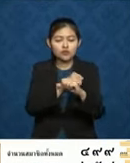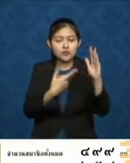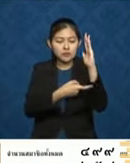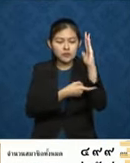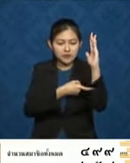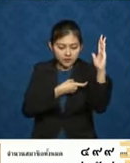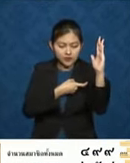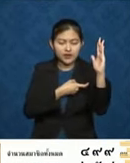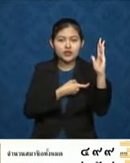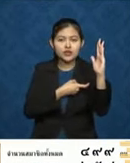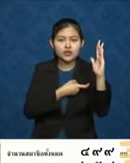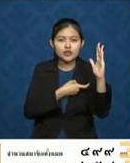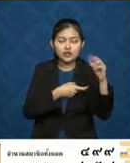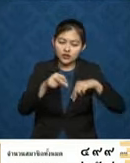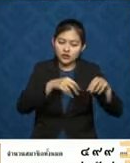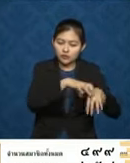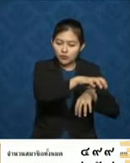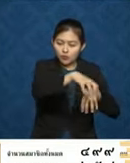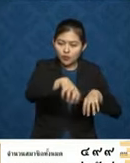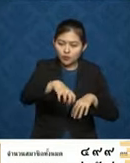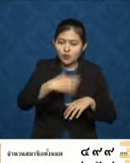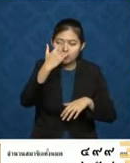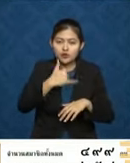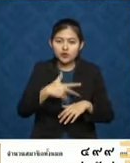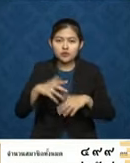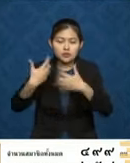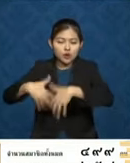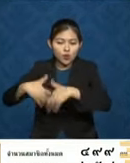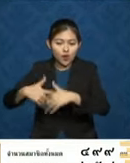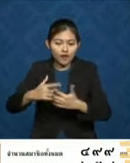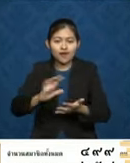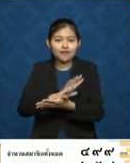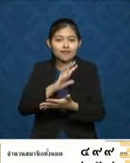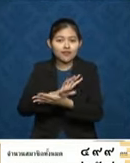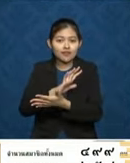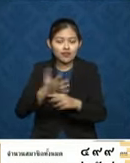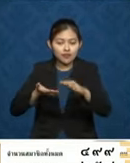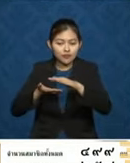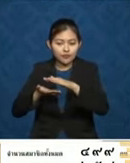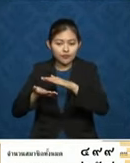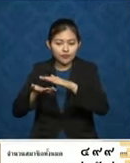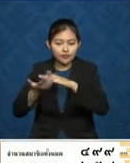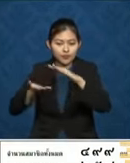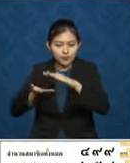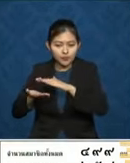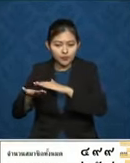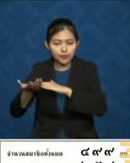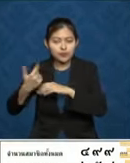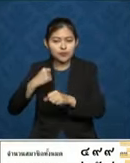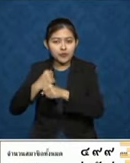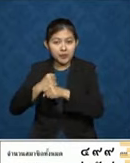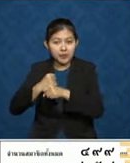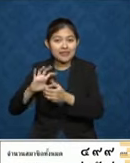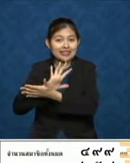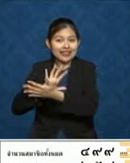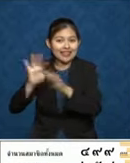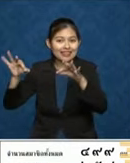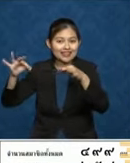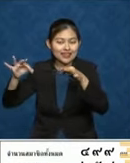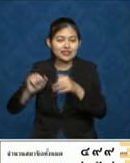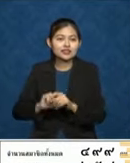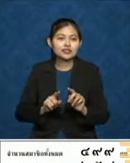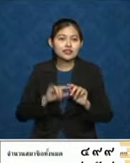ไว้เข้าโรงงานกระดาษเพื่อผลิตเป็นเยื่อกระดาษครับแต่วันนี้นะครับขอสไลด์ด้วยครับแต่วันนี้ครับท่าน